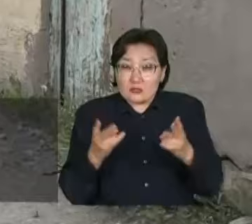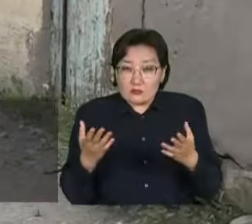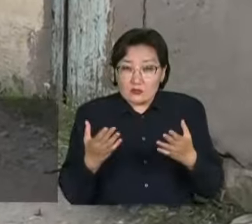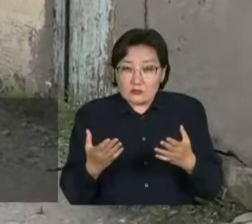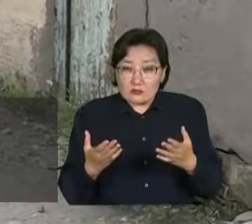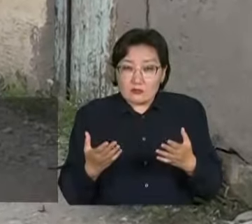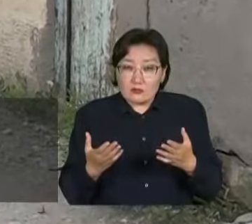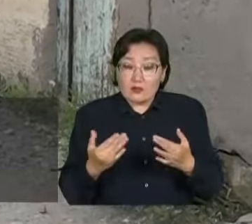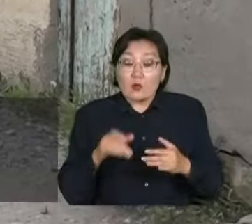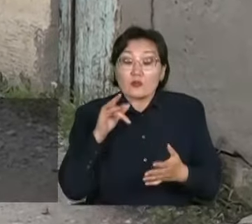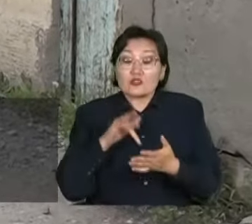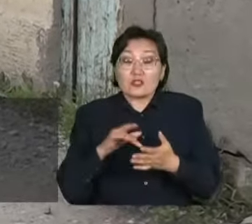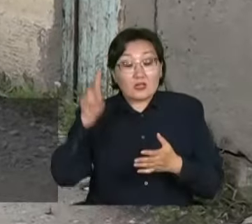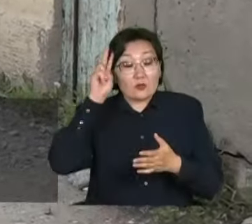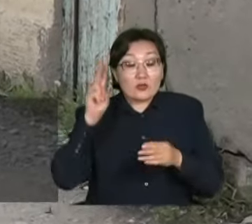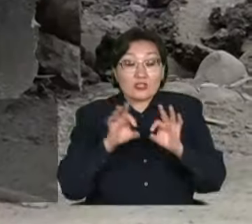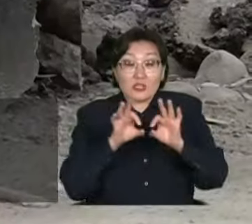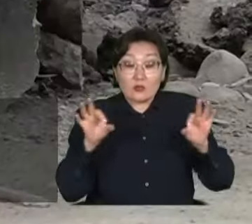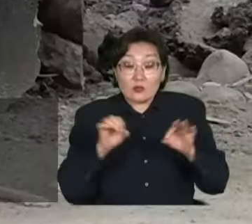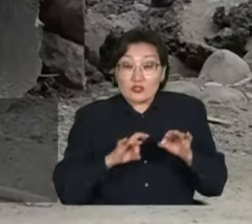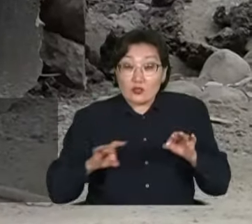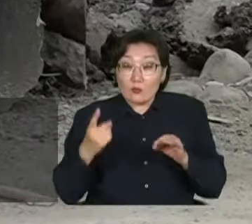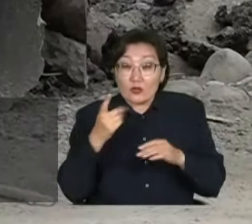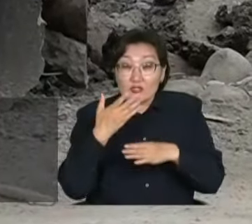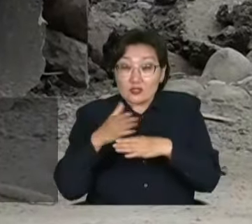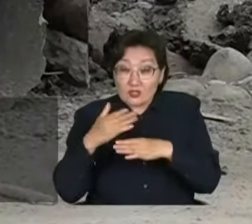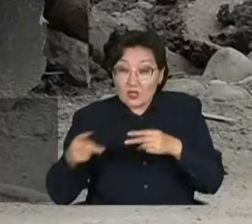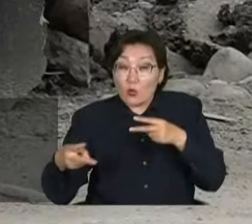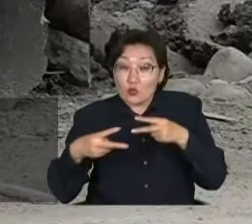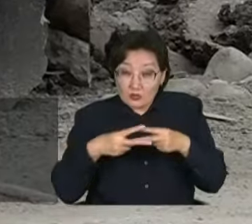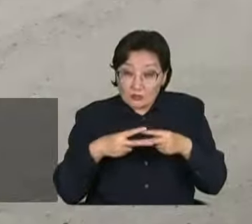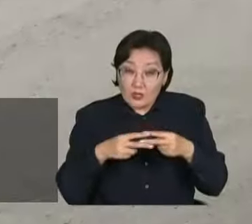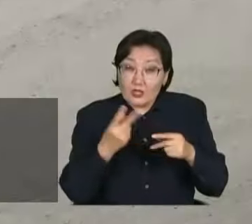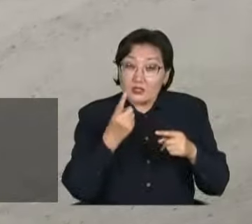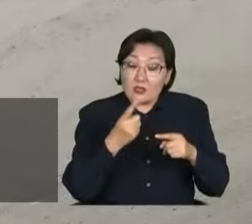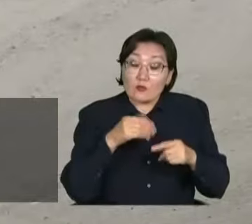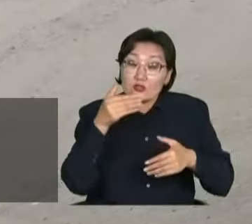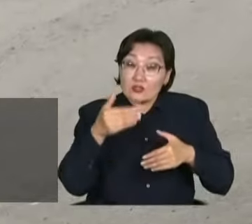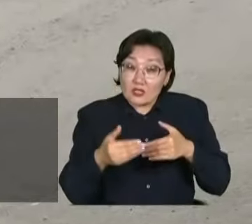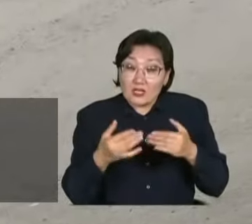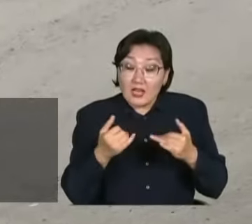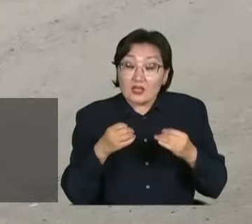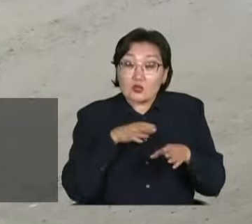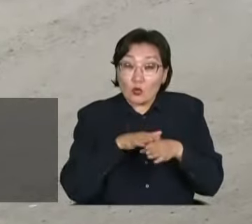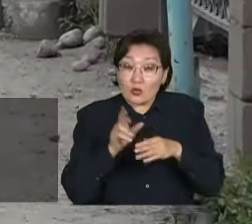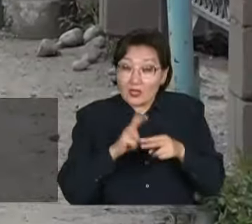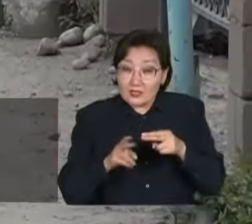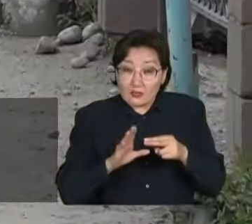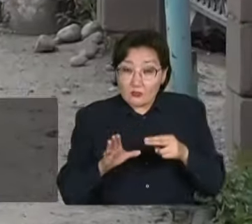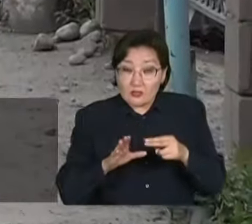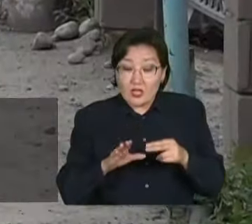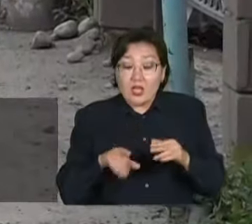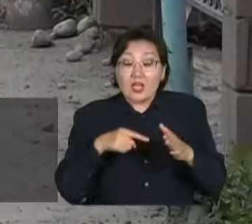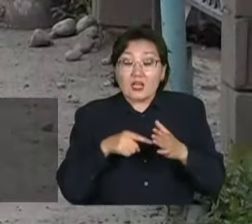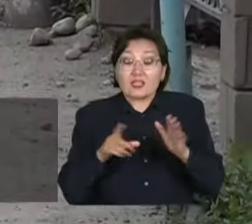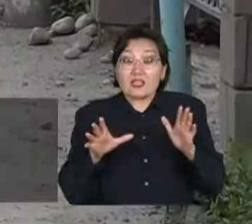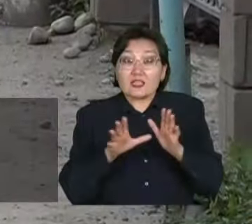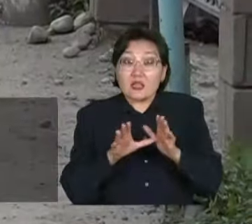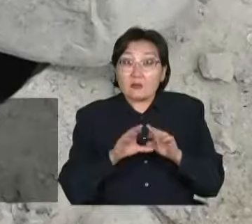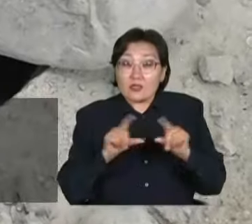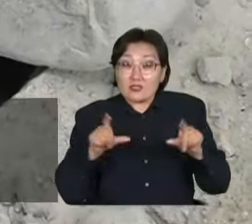тұр. Орталық кәріз желісіне ықшамауданның бір бөлігі ғана қосылған екен, екінші кезеңі әлі толық аяқталған жоқ дейді қалалық энергетика